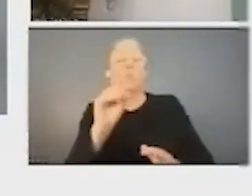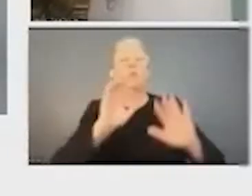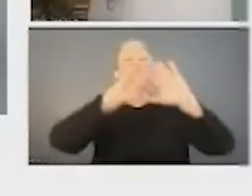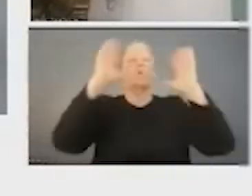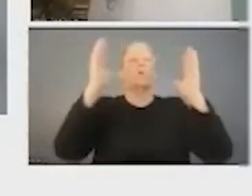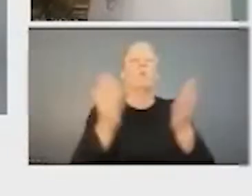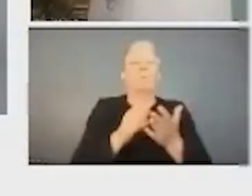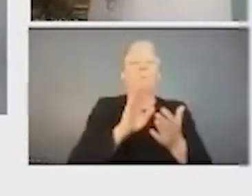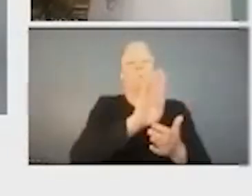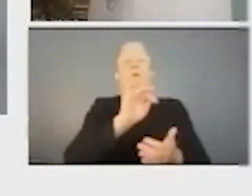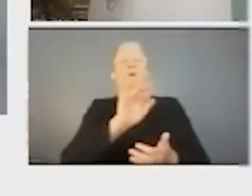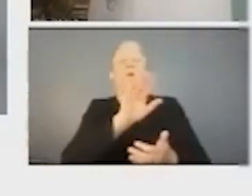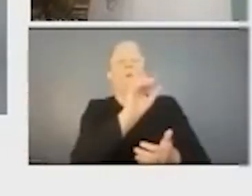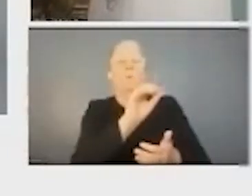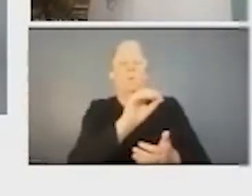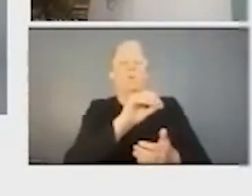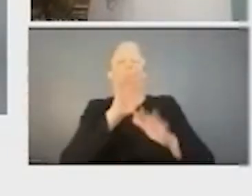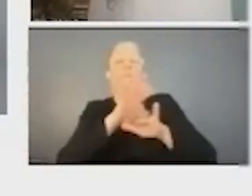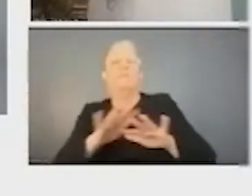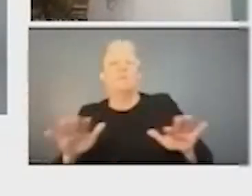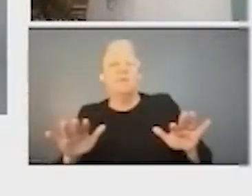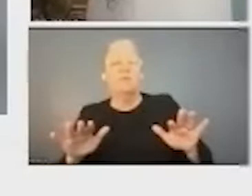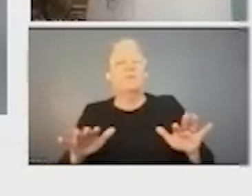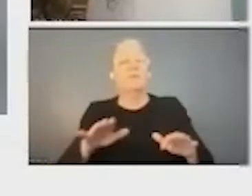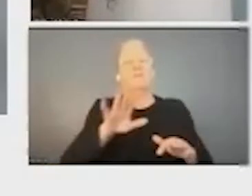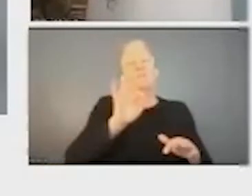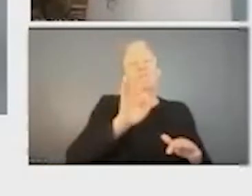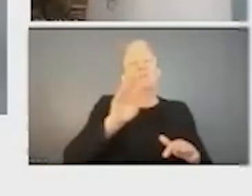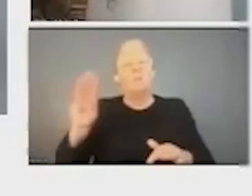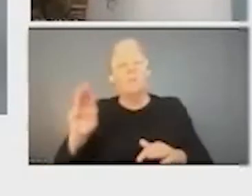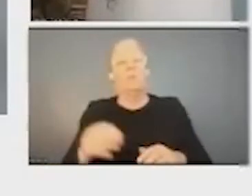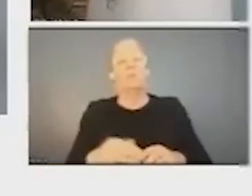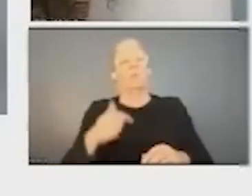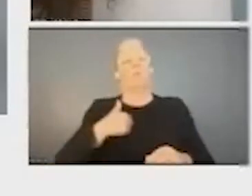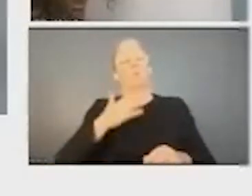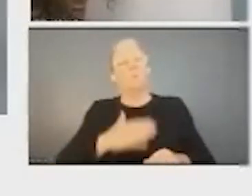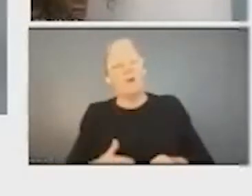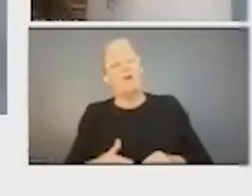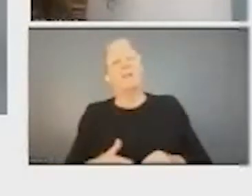2020 والتطور الحيوي،